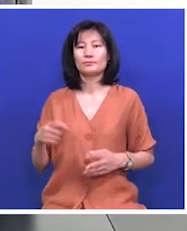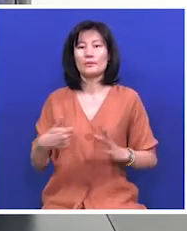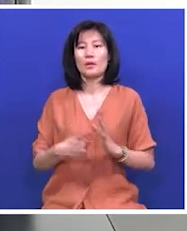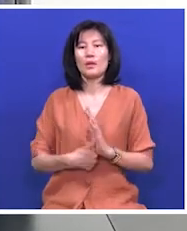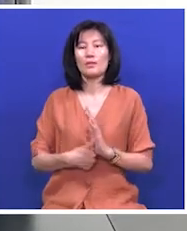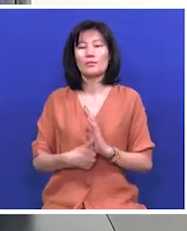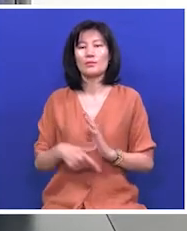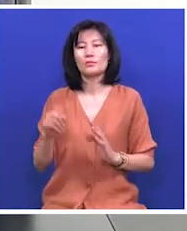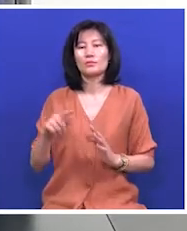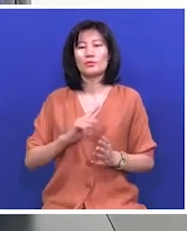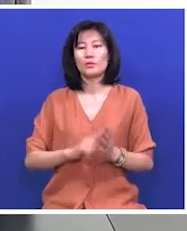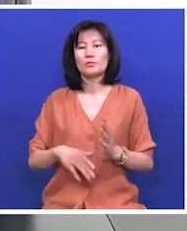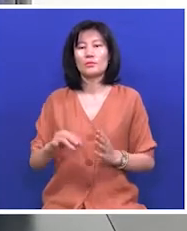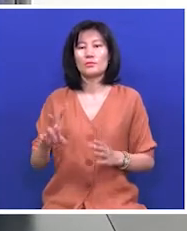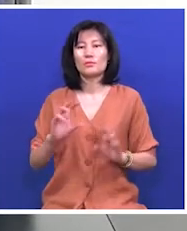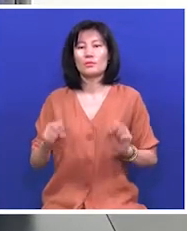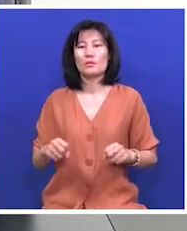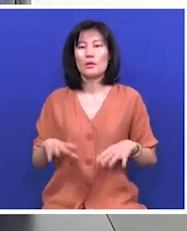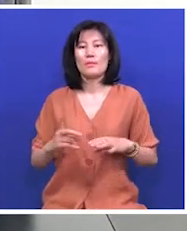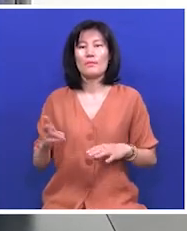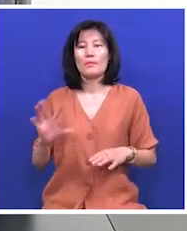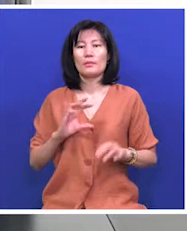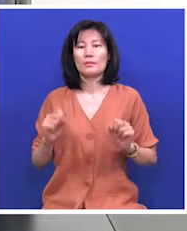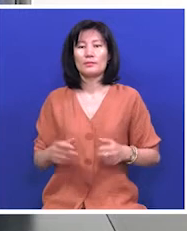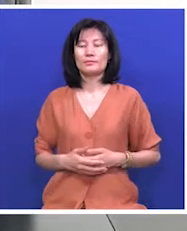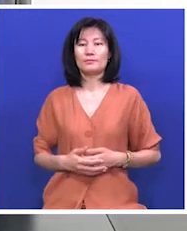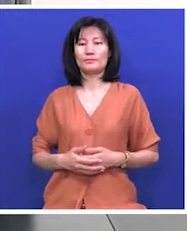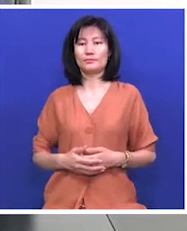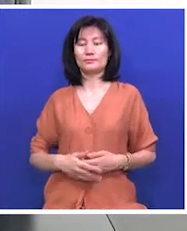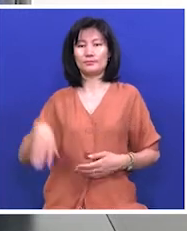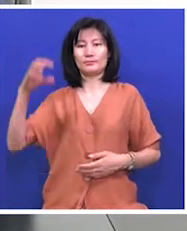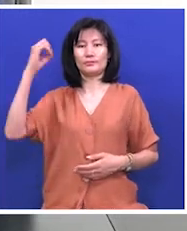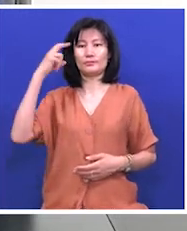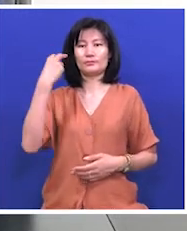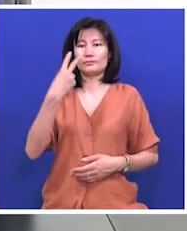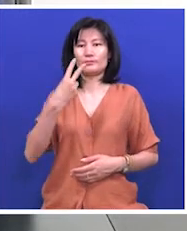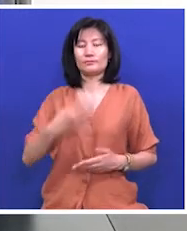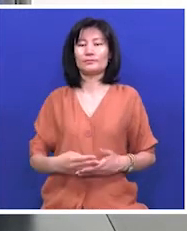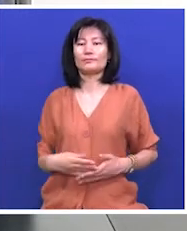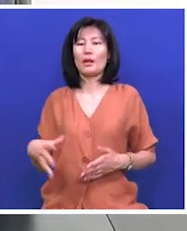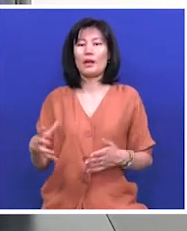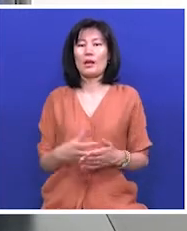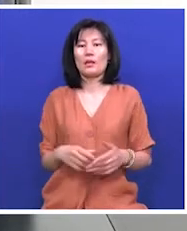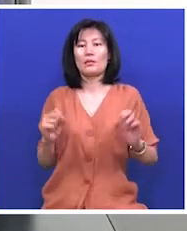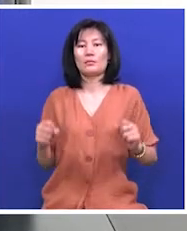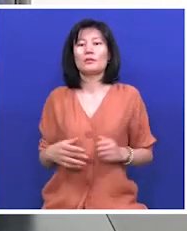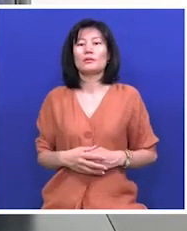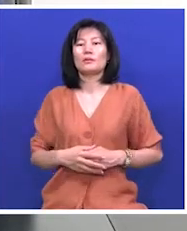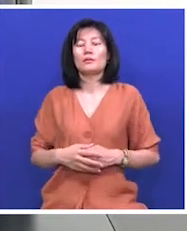соның 160-170 мегаватты қазір сол баламалы энергия көздерінен алынып